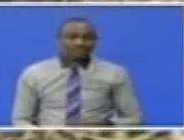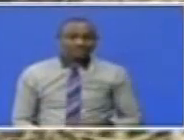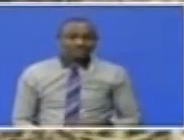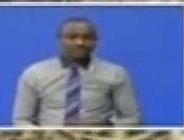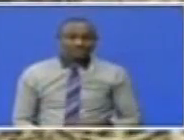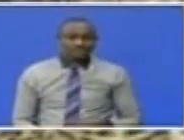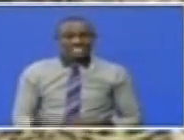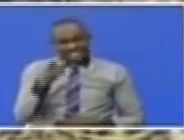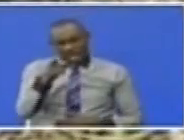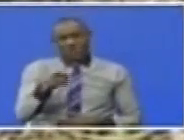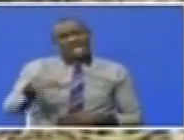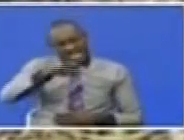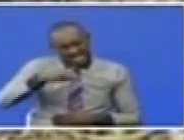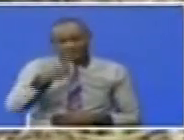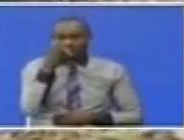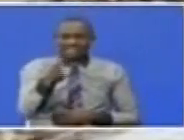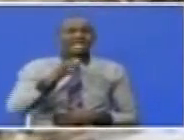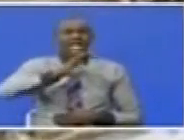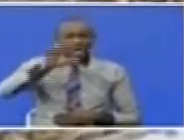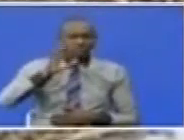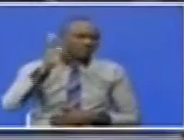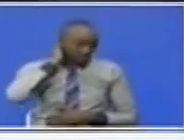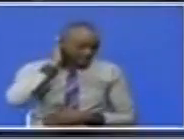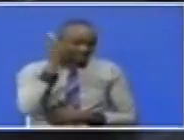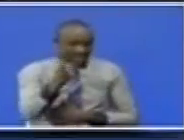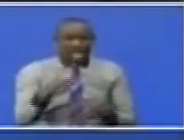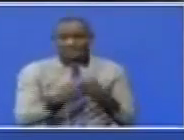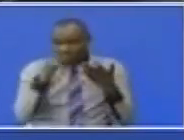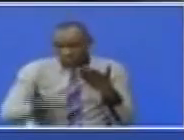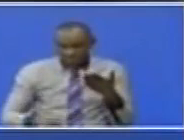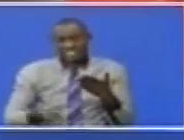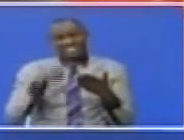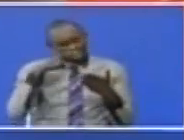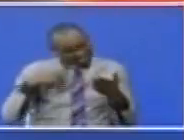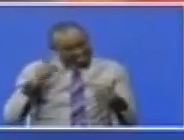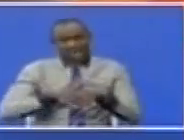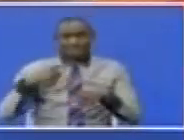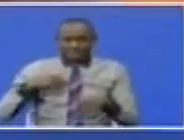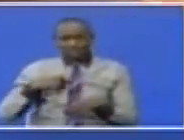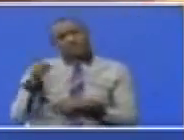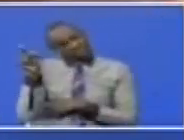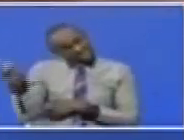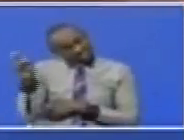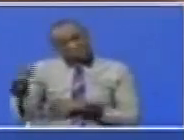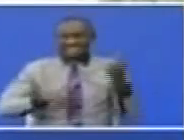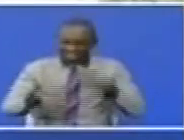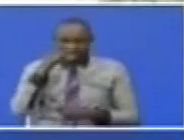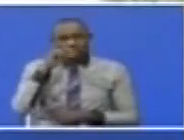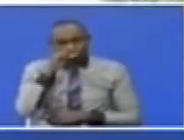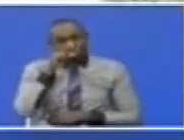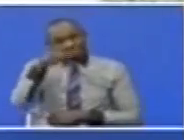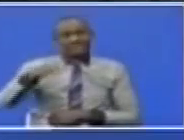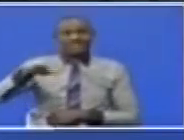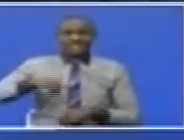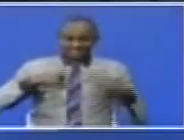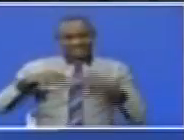Kivuno cha bangi eneo la Kahuro, kaunti ya Muranga, baada ya kusalimishwa na walanguzi kama Mwangi Musheru, mkazi wa kijiji cha